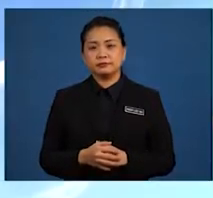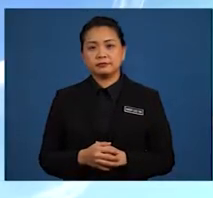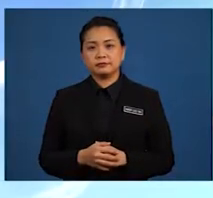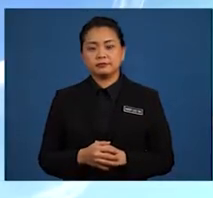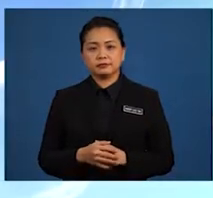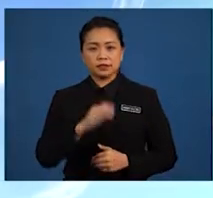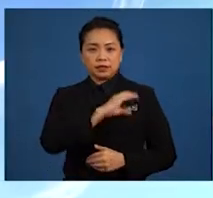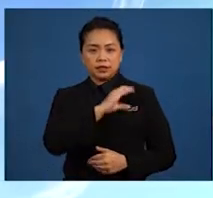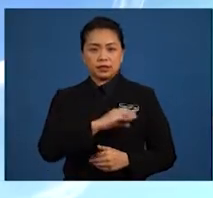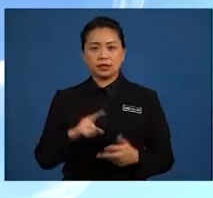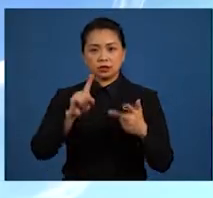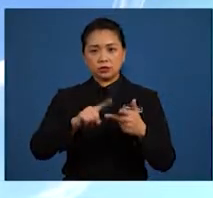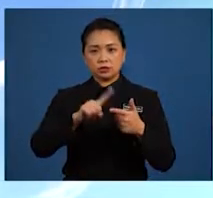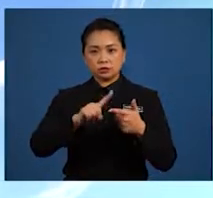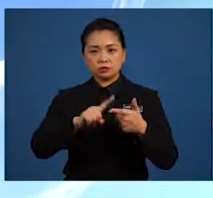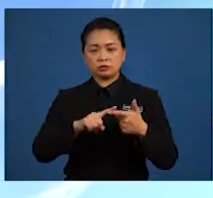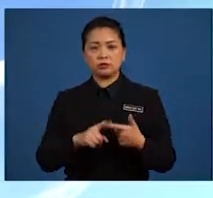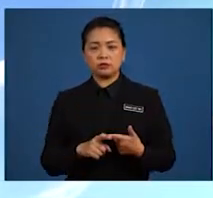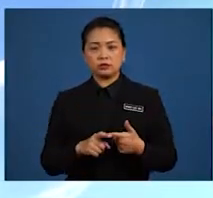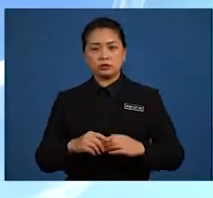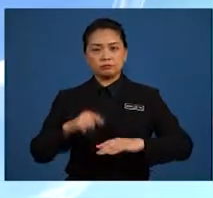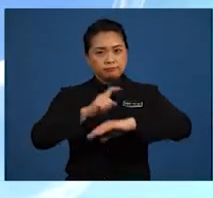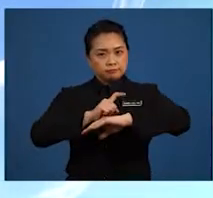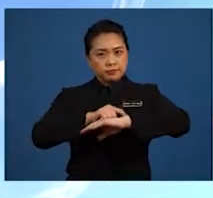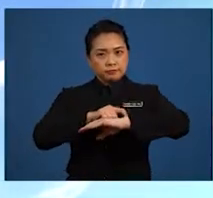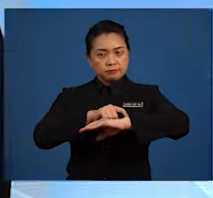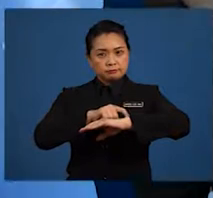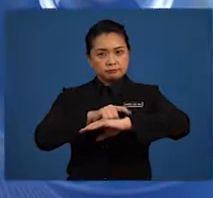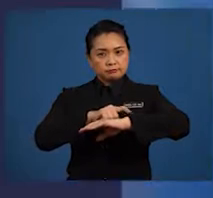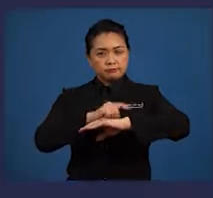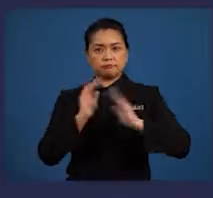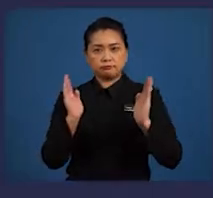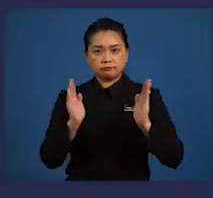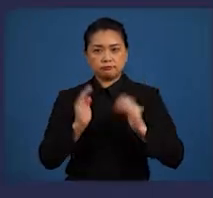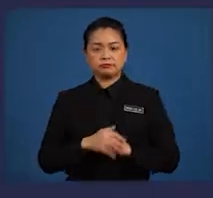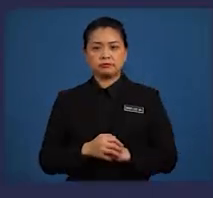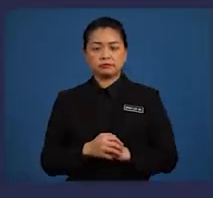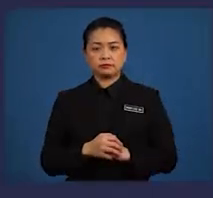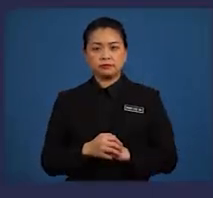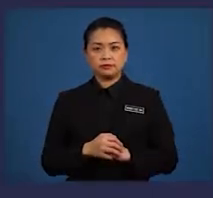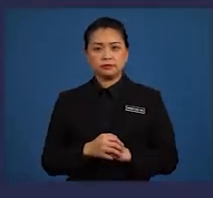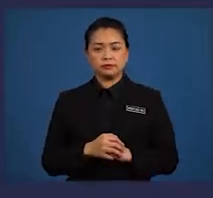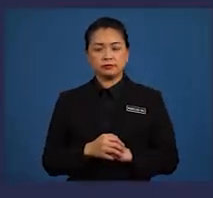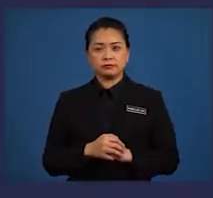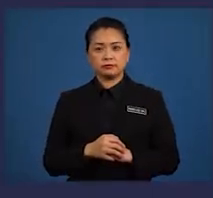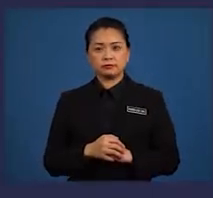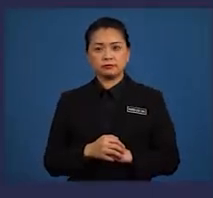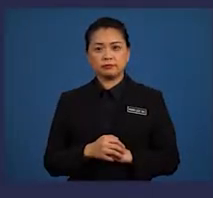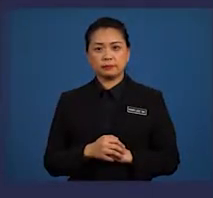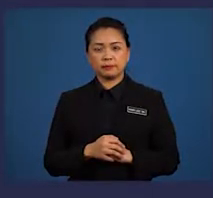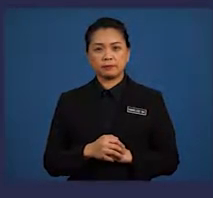ciri-ciri kedua gula ilah tempo mase yang dipaparkan dan kemampuan aplikasi